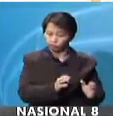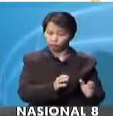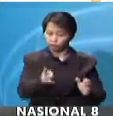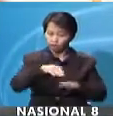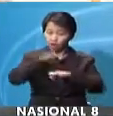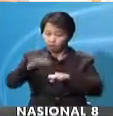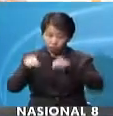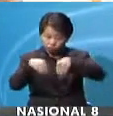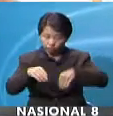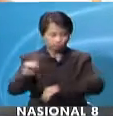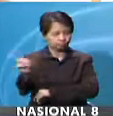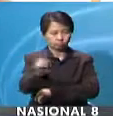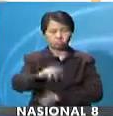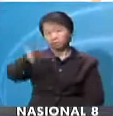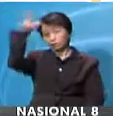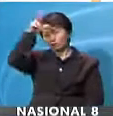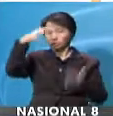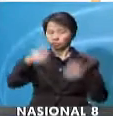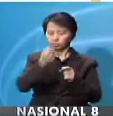tentukan kajanahent